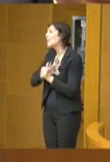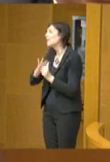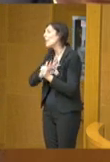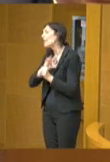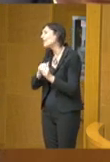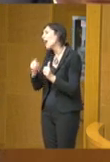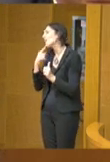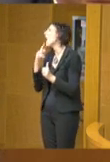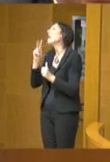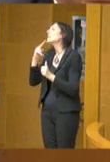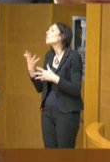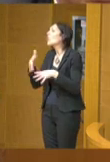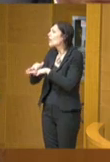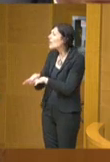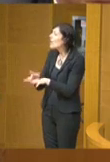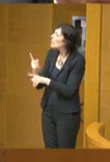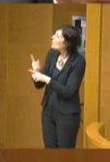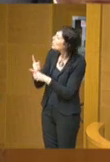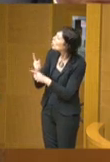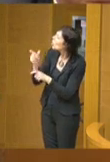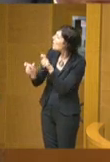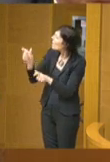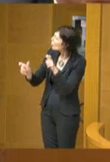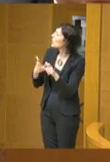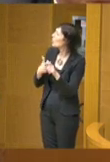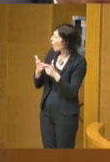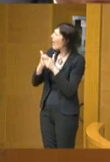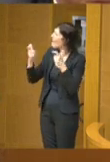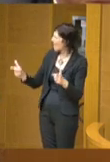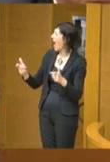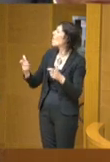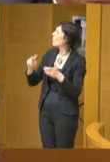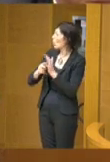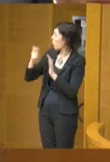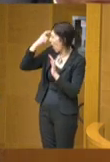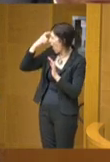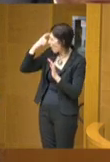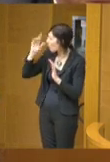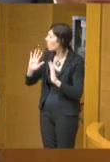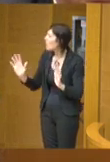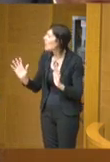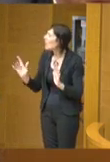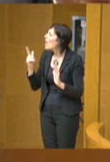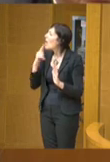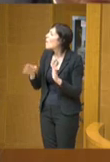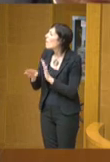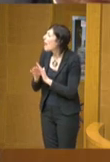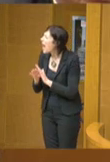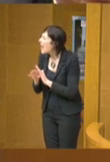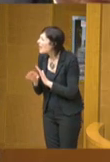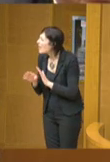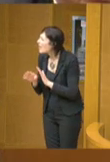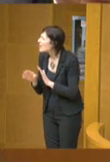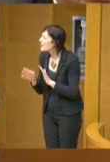risposte integrate ai bisogni delle persone con gravi cerebrolesioni acquisite. Si parte dalla Casa dei Risvegli Luca di Nigri, struttura